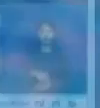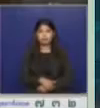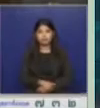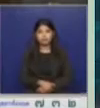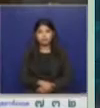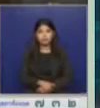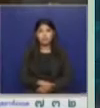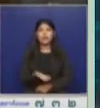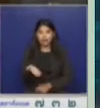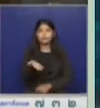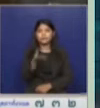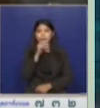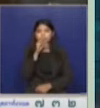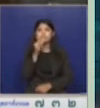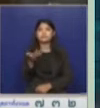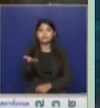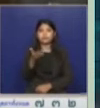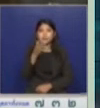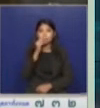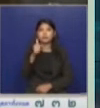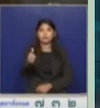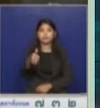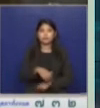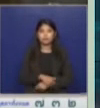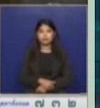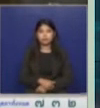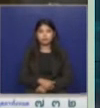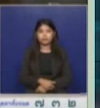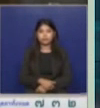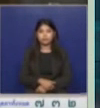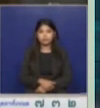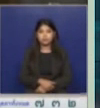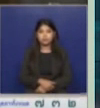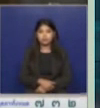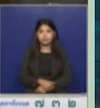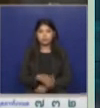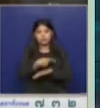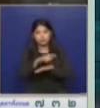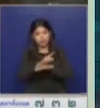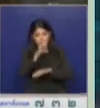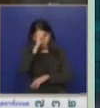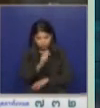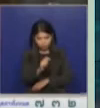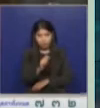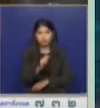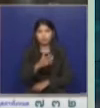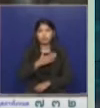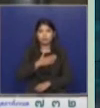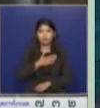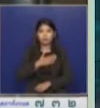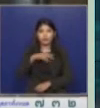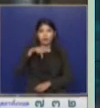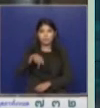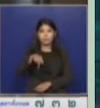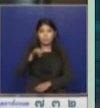เพราะฉะนั้นระบบรัฐสภาต้องเป็นที่พึ่งของประชาชนได้จริงมีปัญหาเรื่องเข้าสภาคุยกันหา